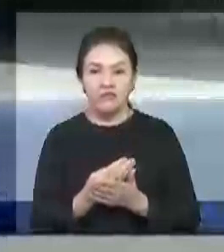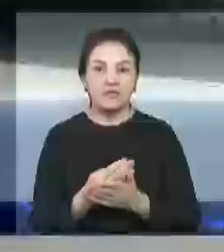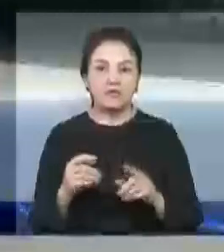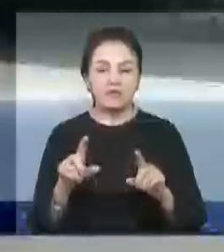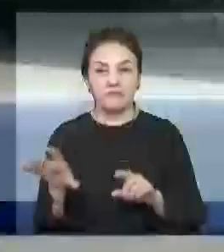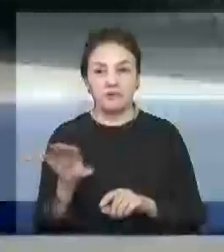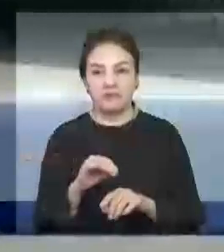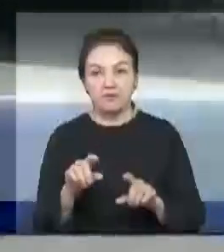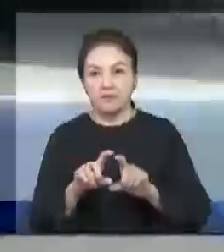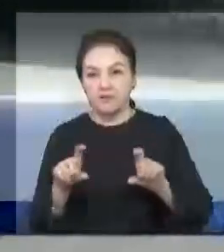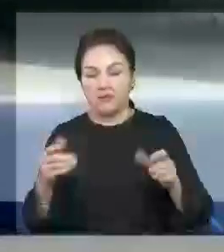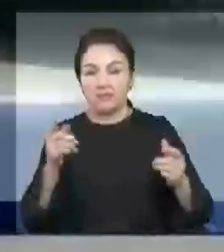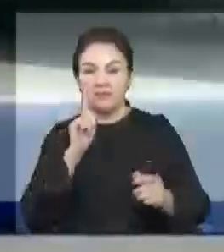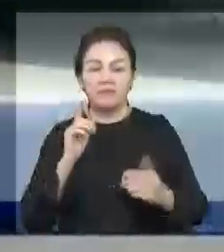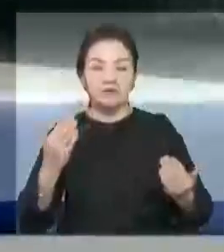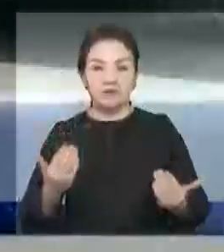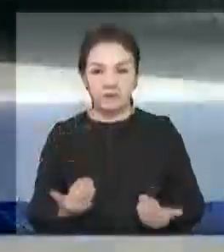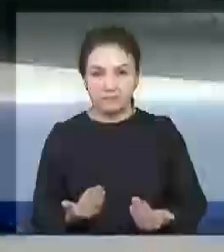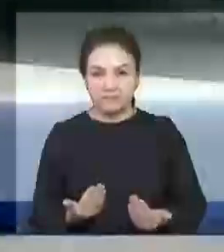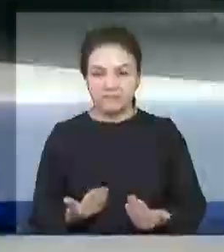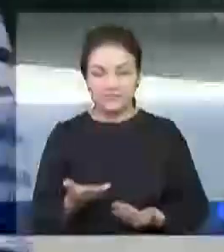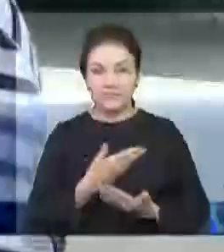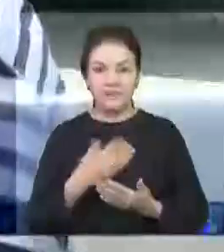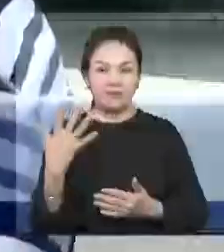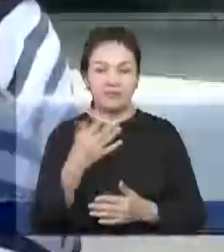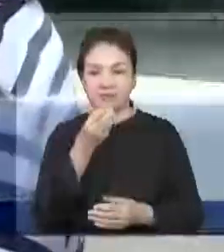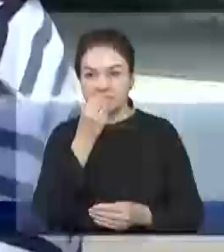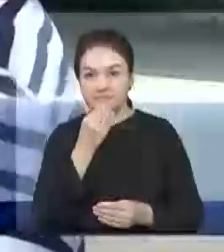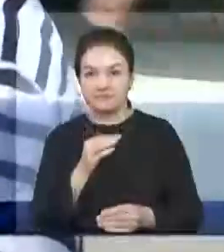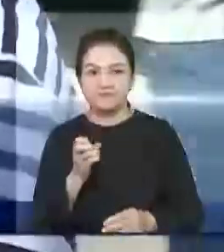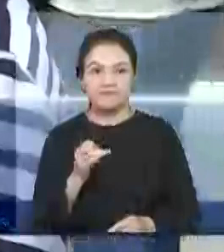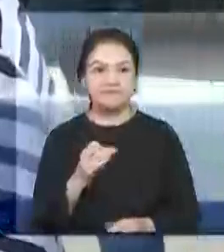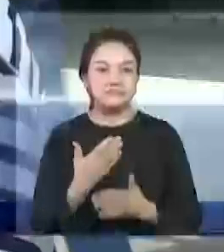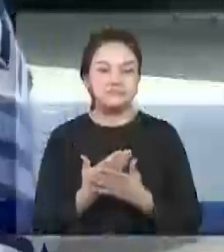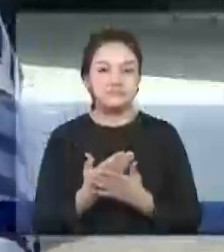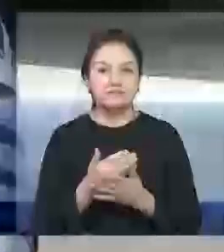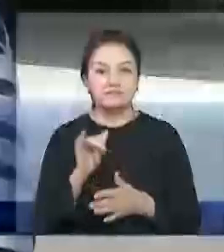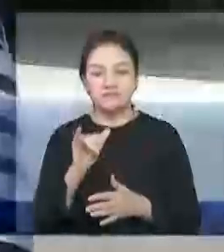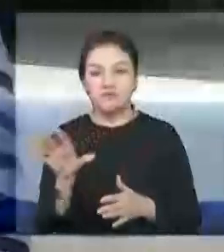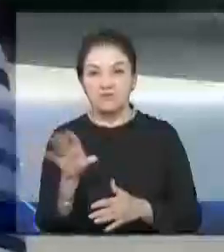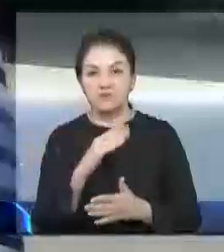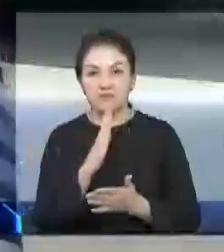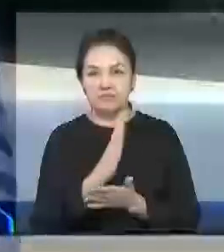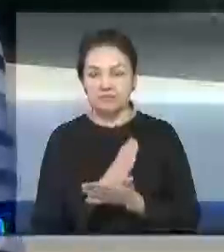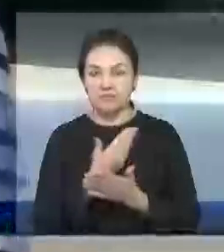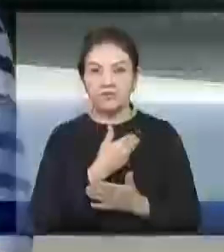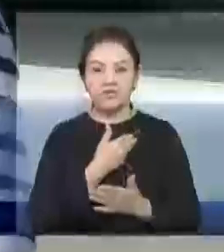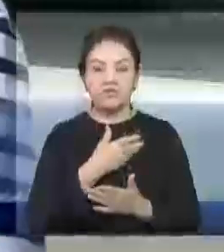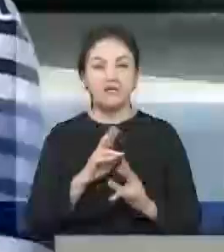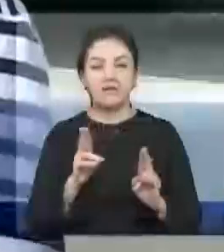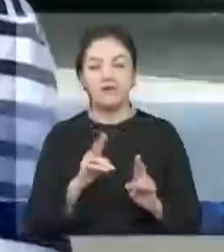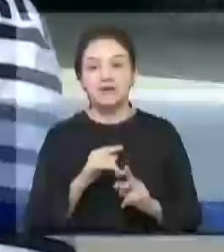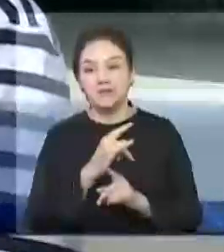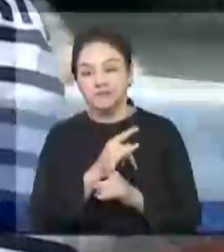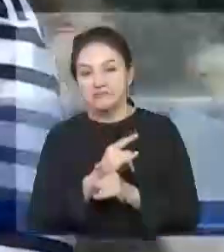обеспечивают всем в местах, где они временно размещены. Пятиразовое питание, хозтовары, одежда. У них все есть. Хочется ответить тем, кто